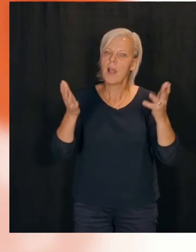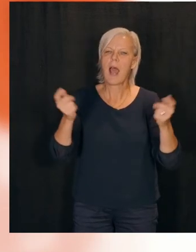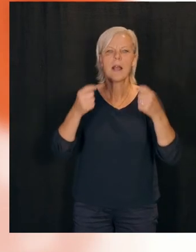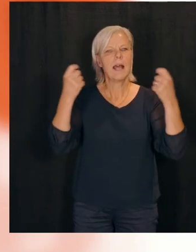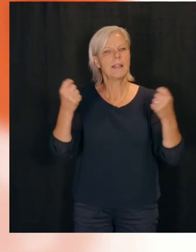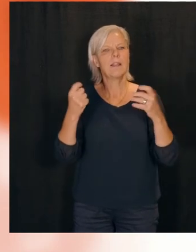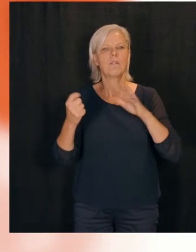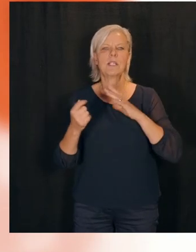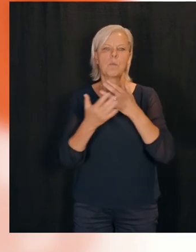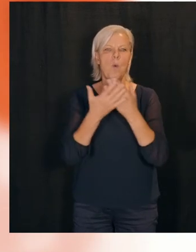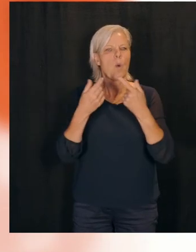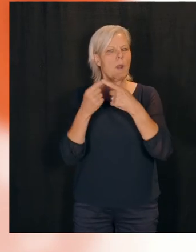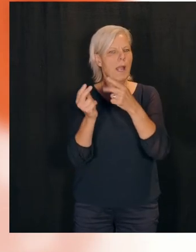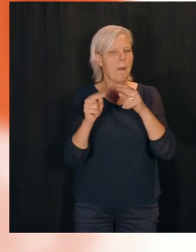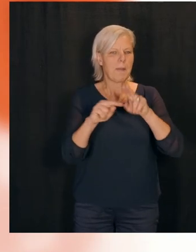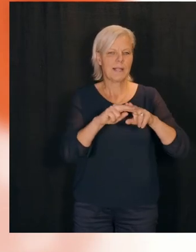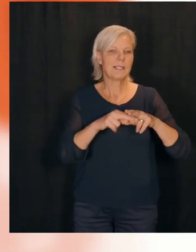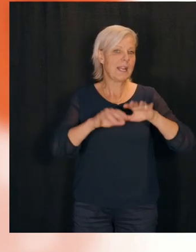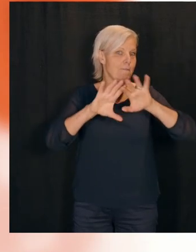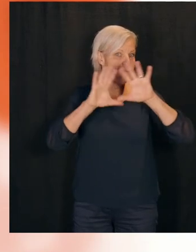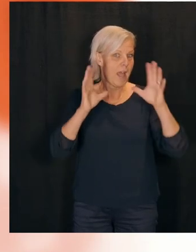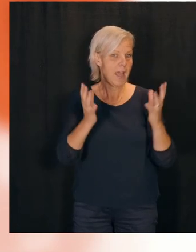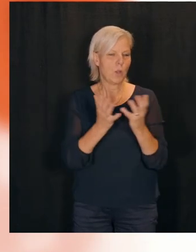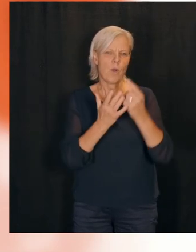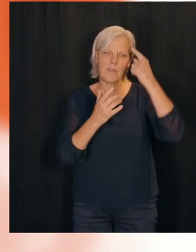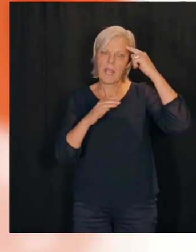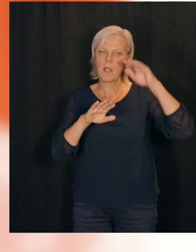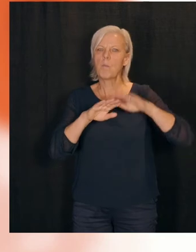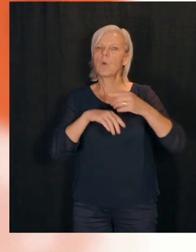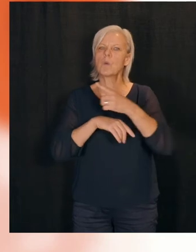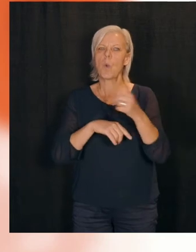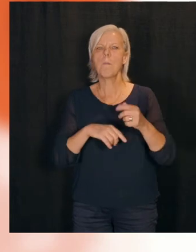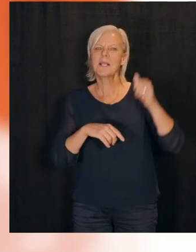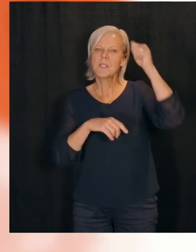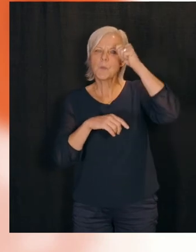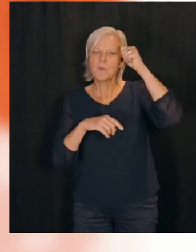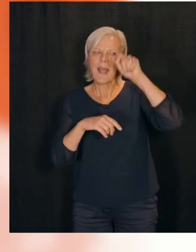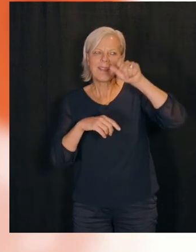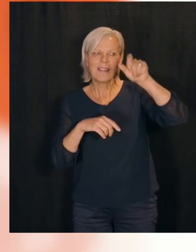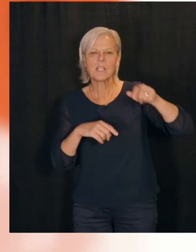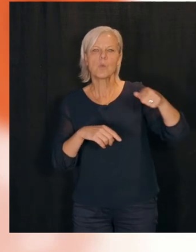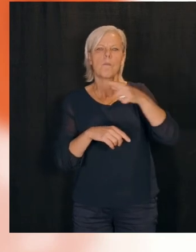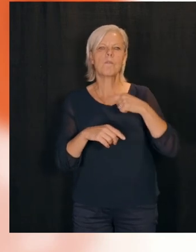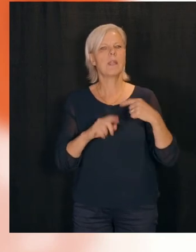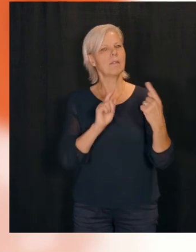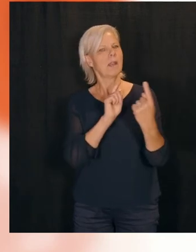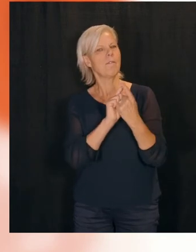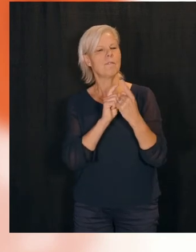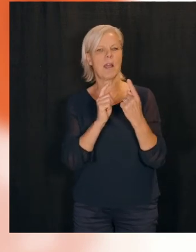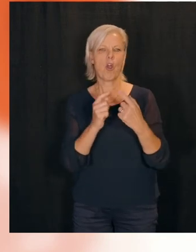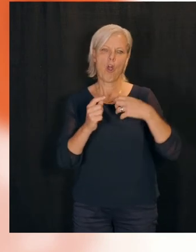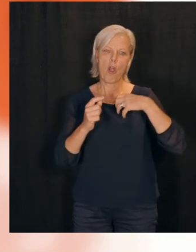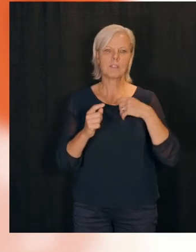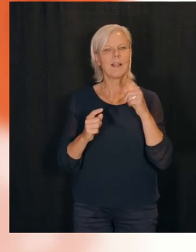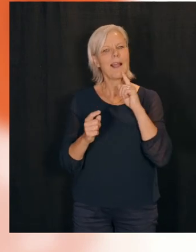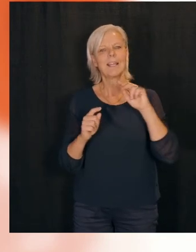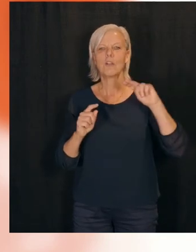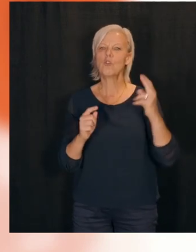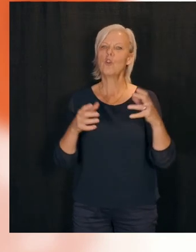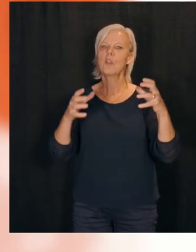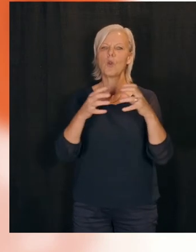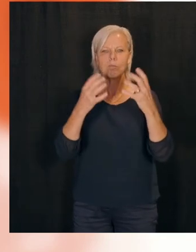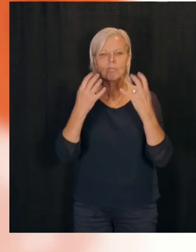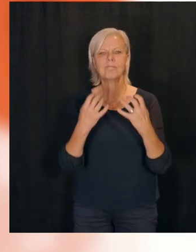världen. Och när jag tänker på de designstudenter som vi möter varje höst, när vi möter en ny kull,